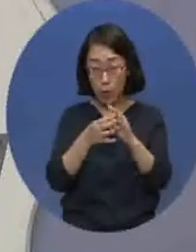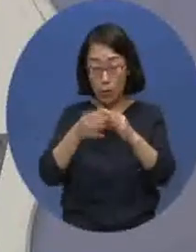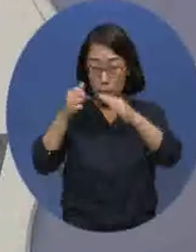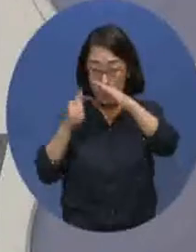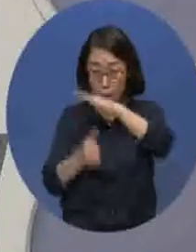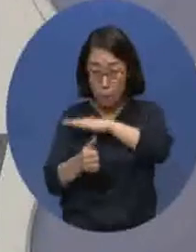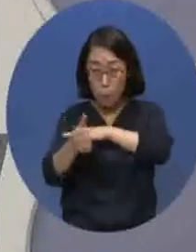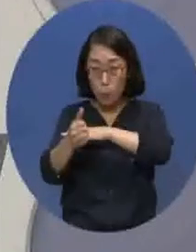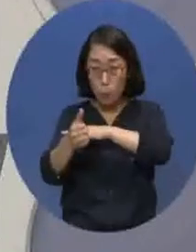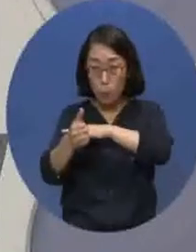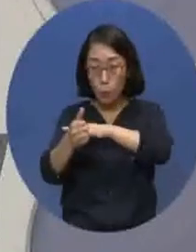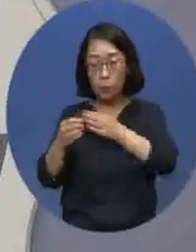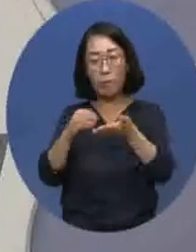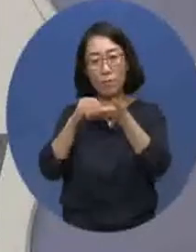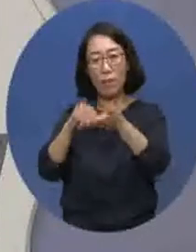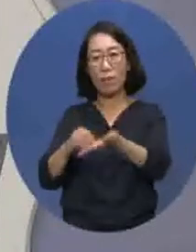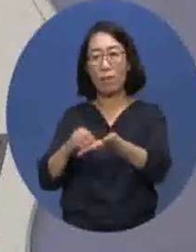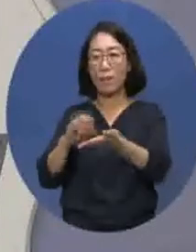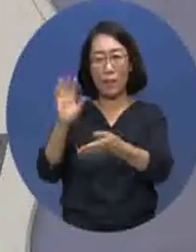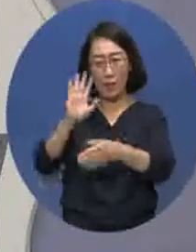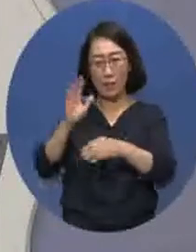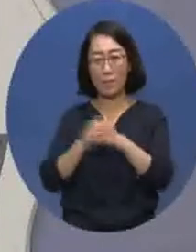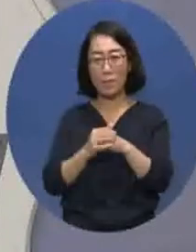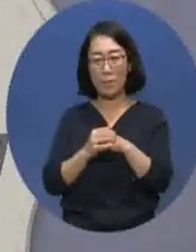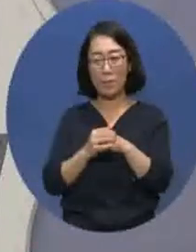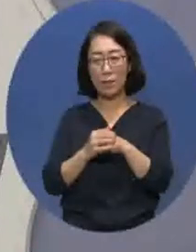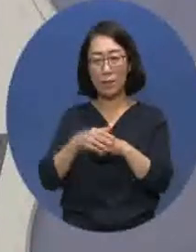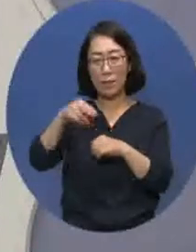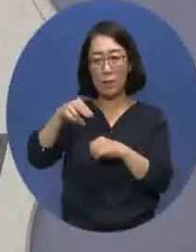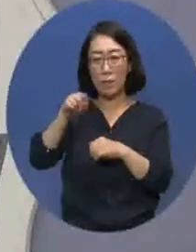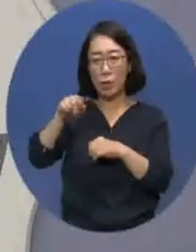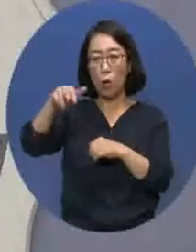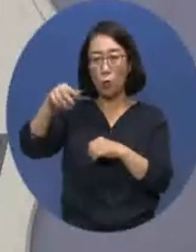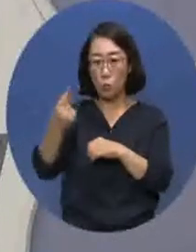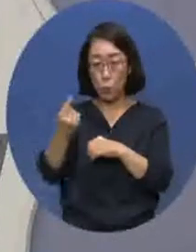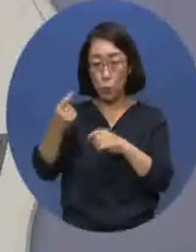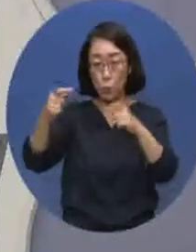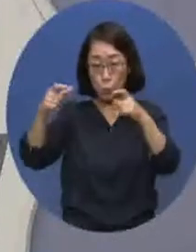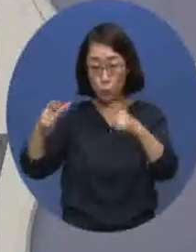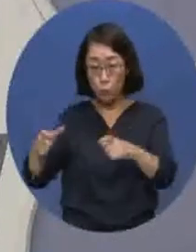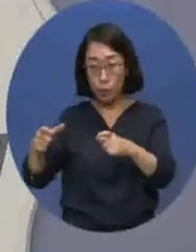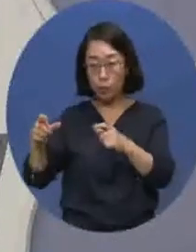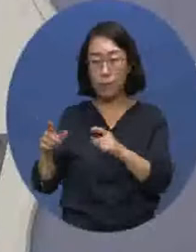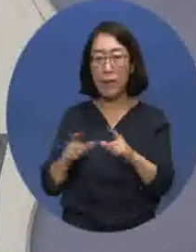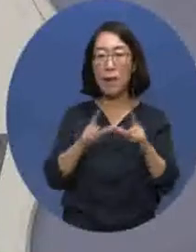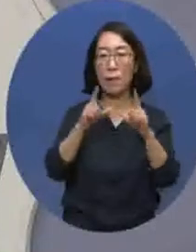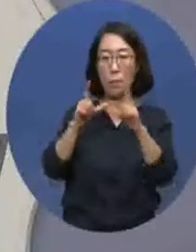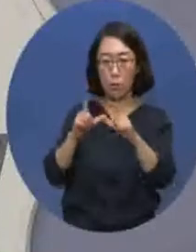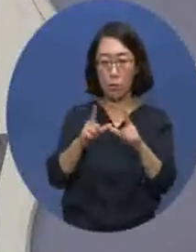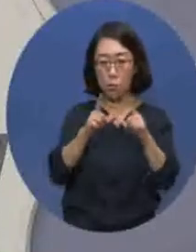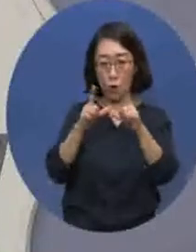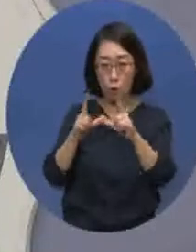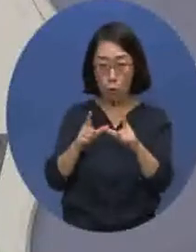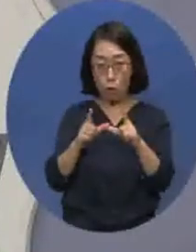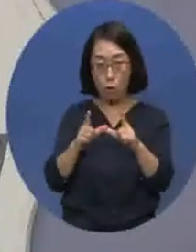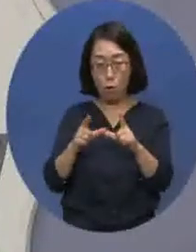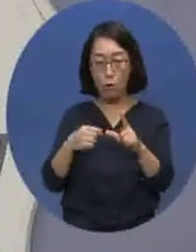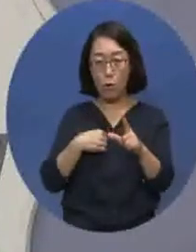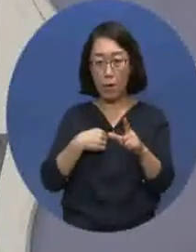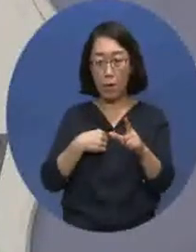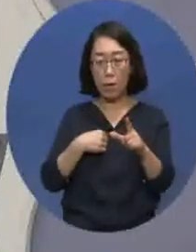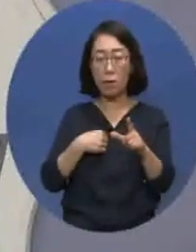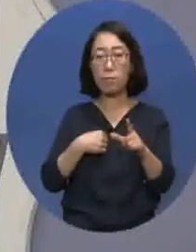것은 아니었습니다 어 서초 에서 살면서 제가 그냥